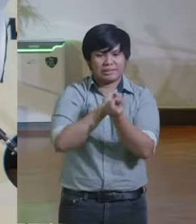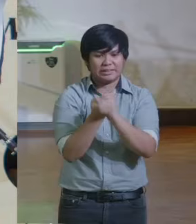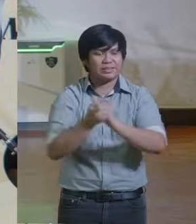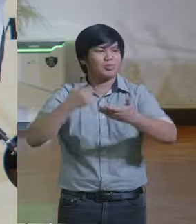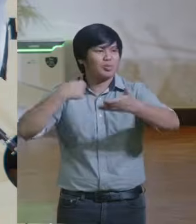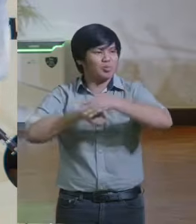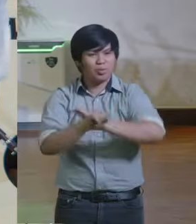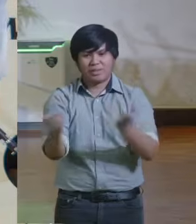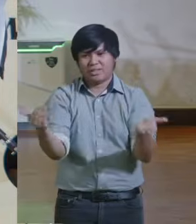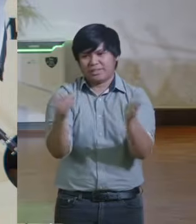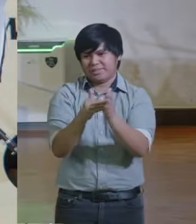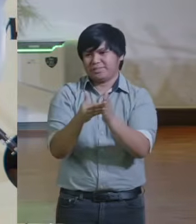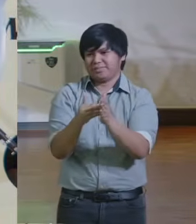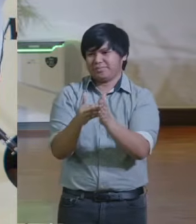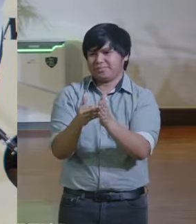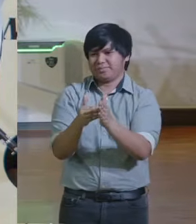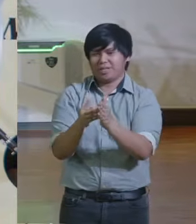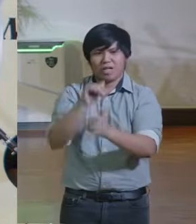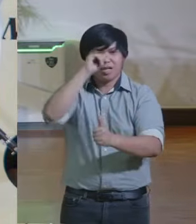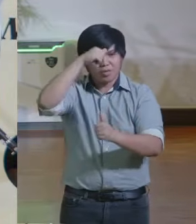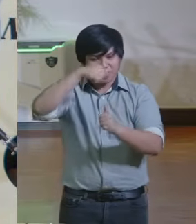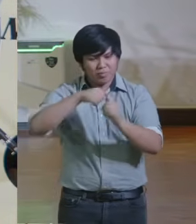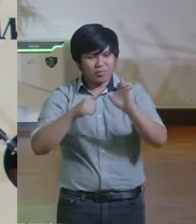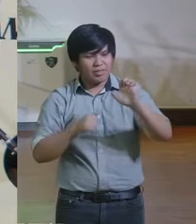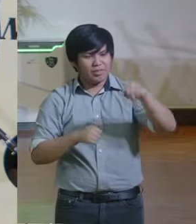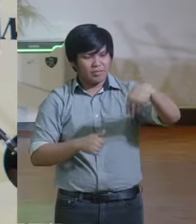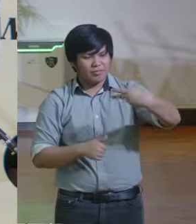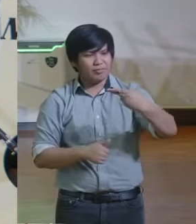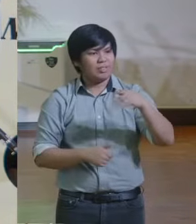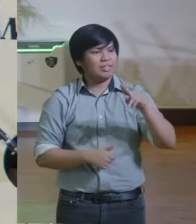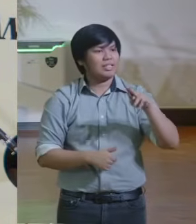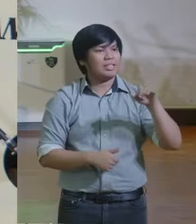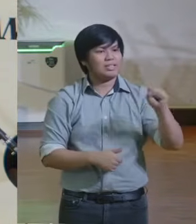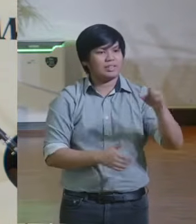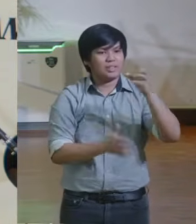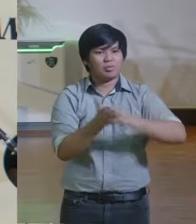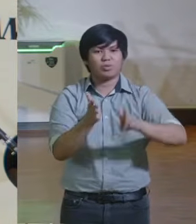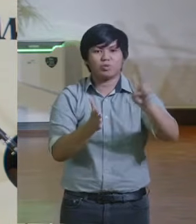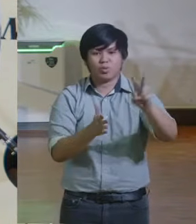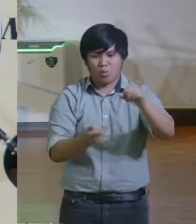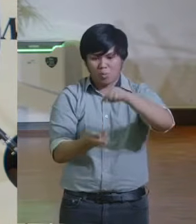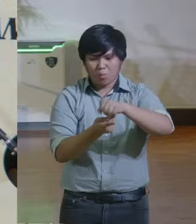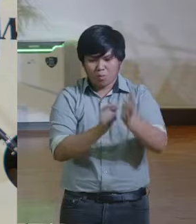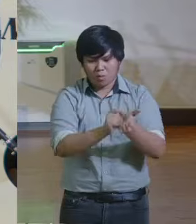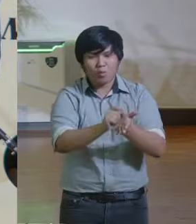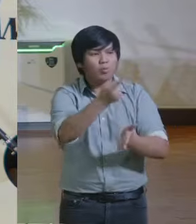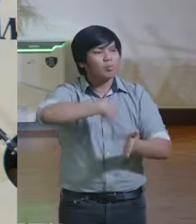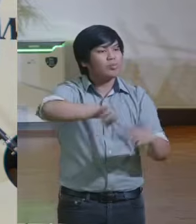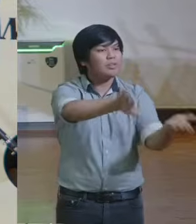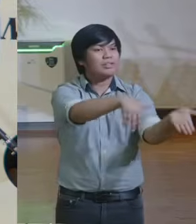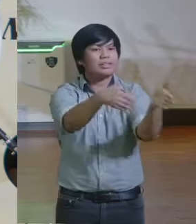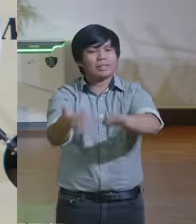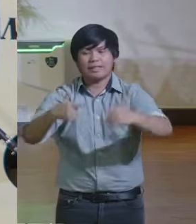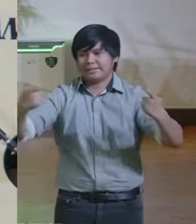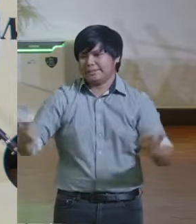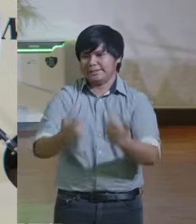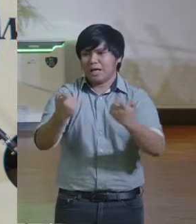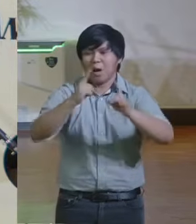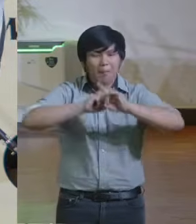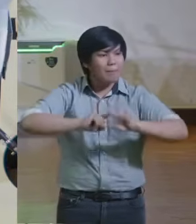again. Naalala niyo sa Ephesians 2, tayo ay pinanganak na patay spiritually. Ephesians 2:1. But